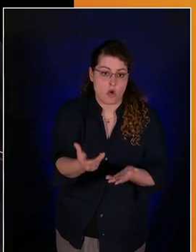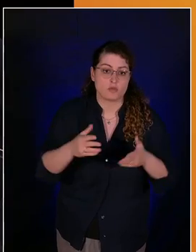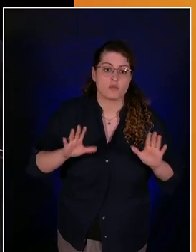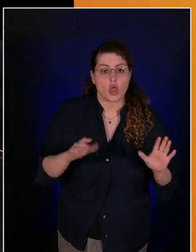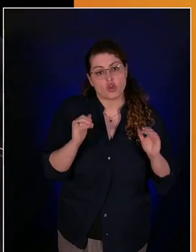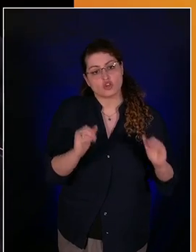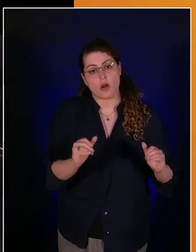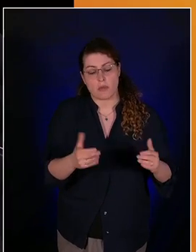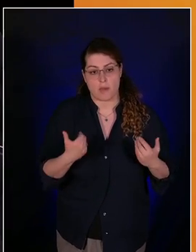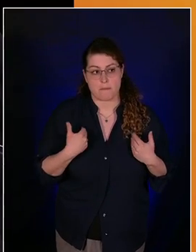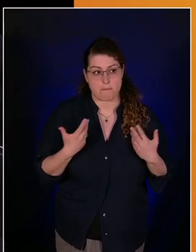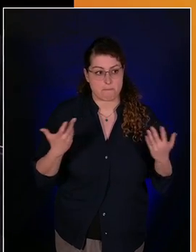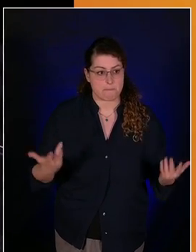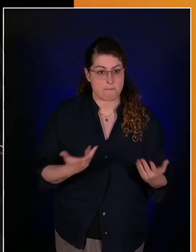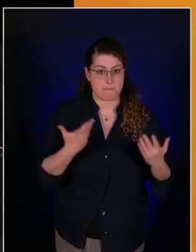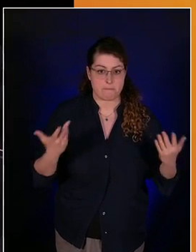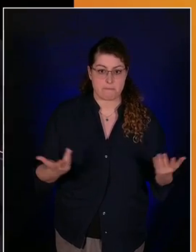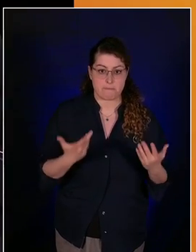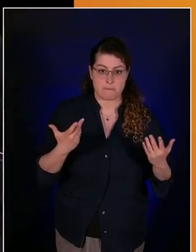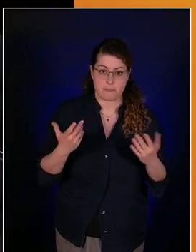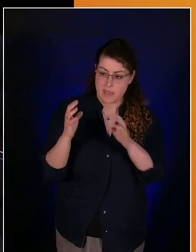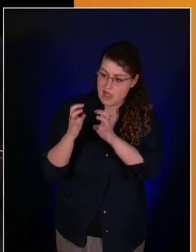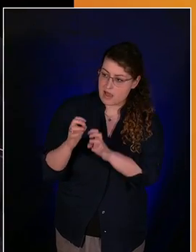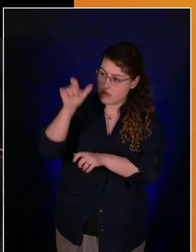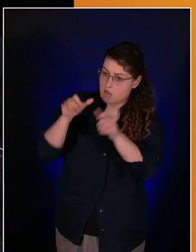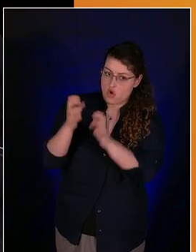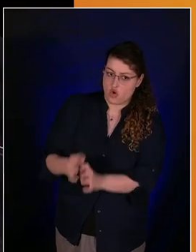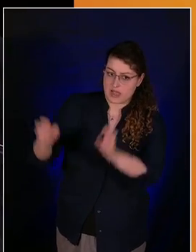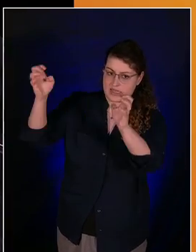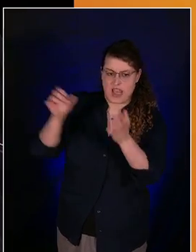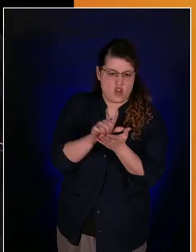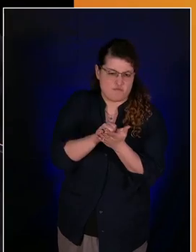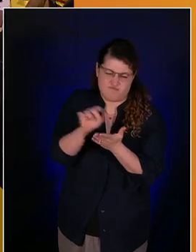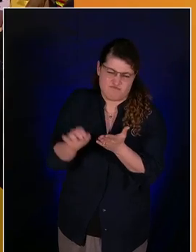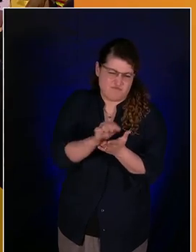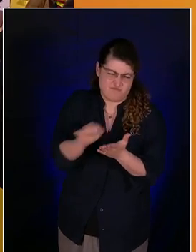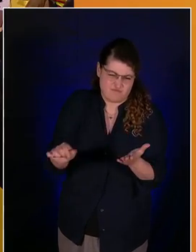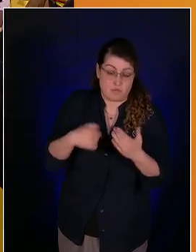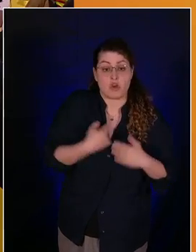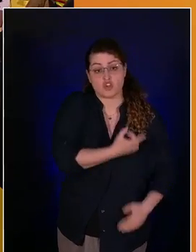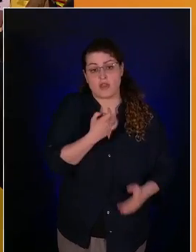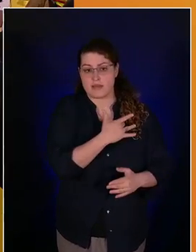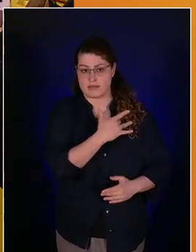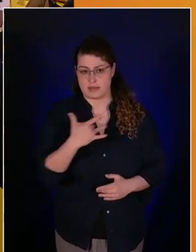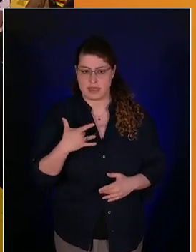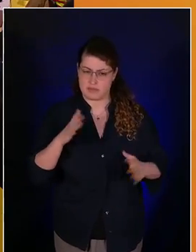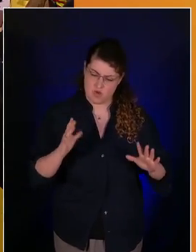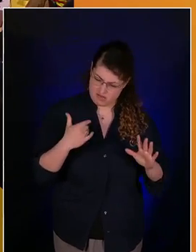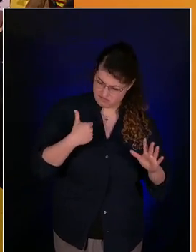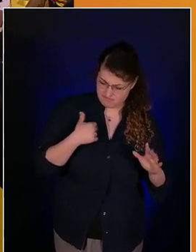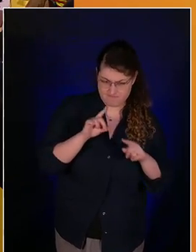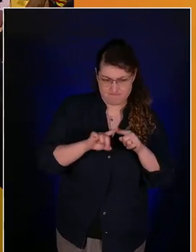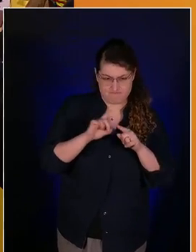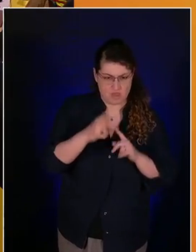pour euh je suis primo congressiste je suis de la santé euh ceci dit il y a des choses que je comprends pas euh